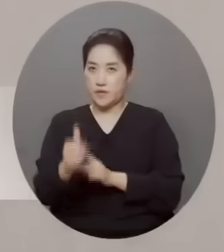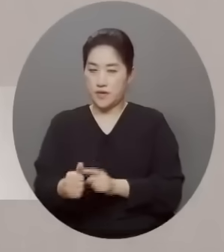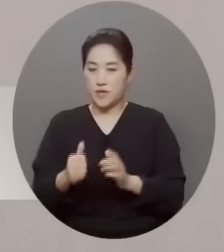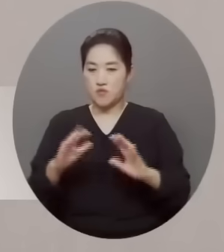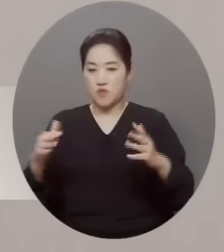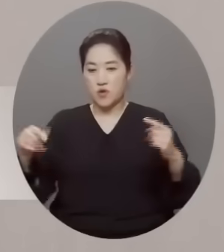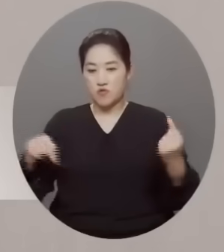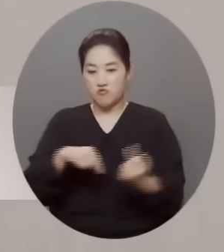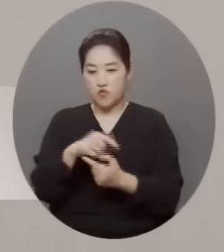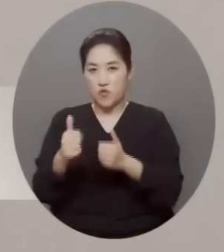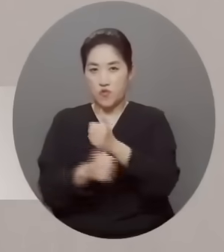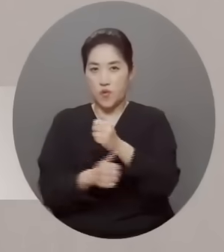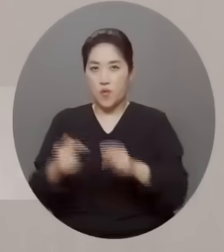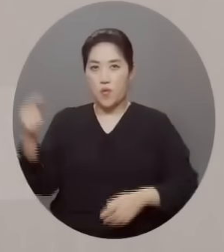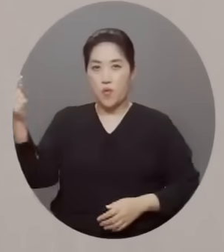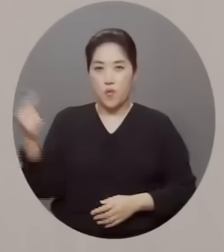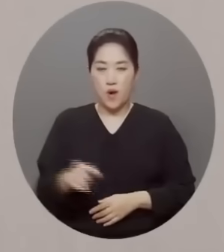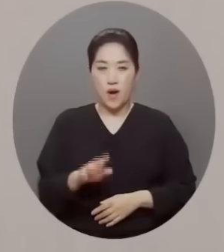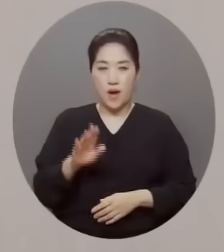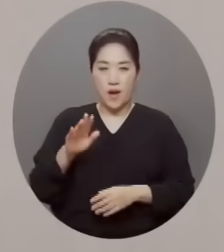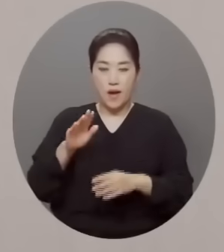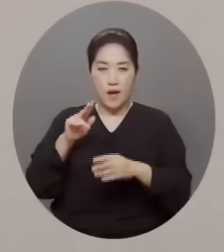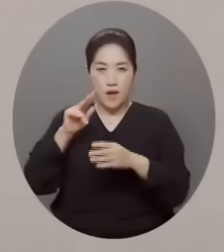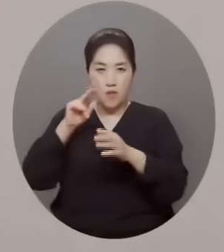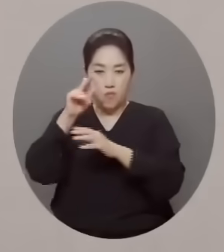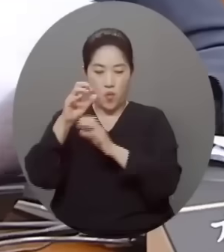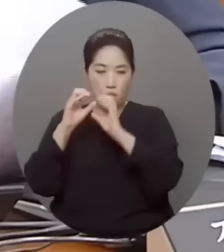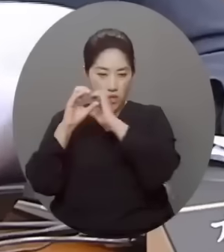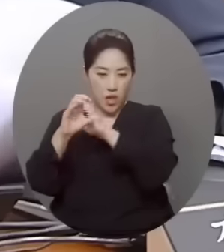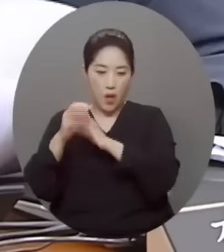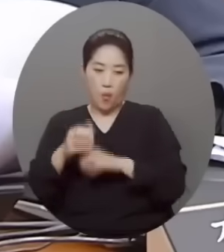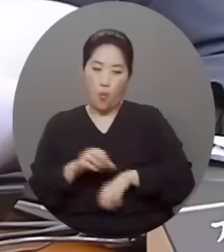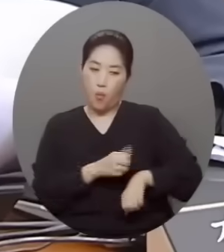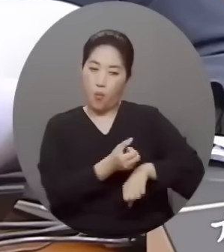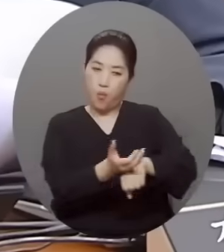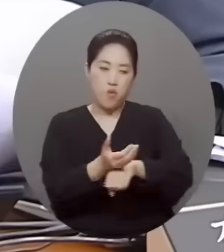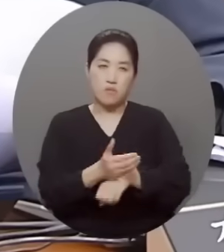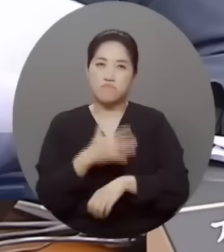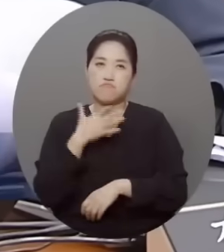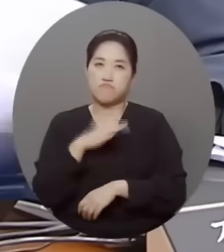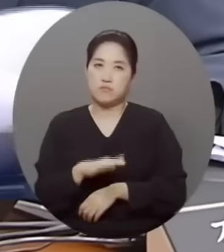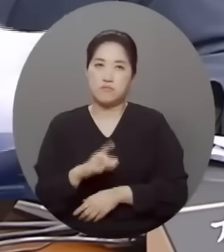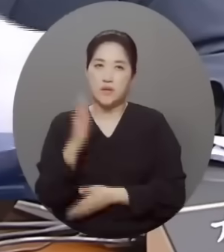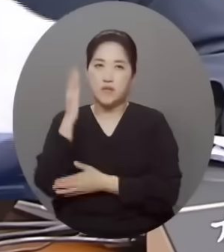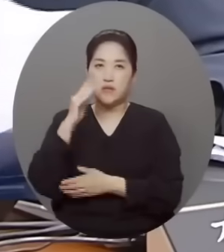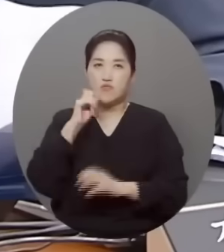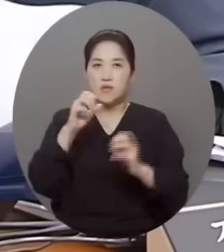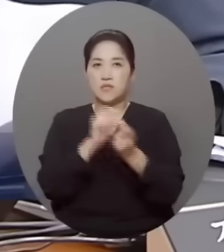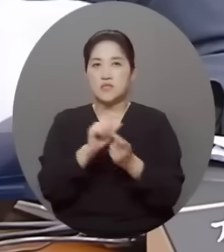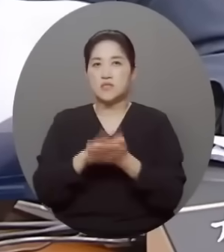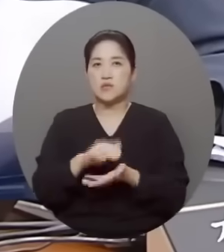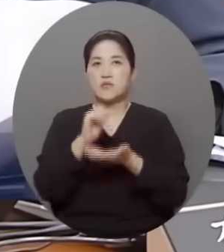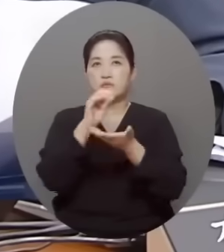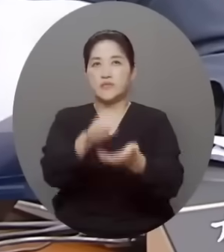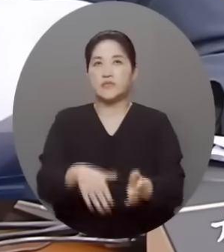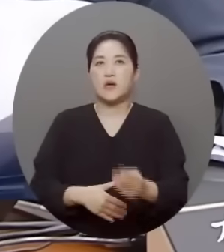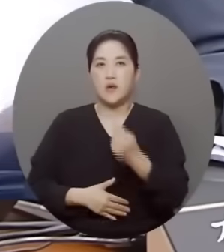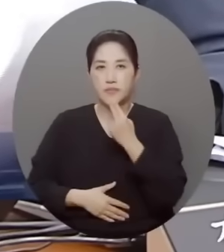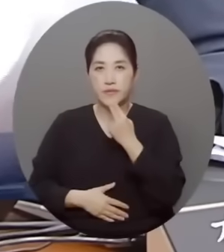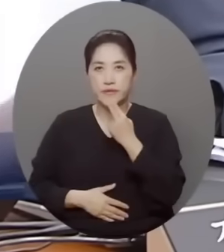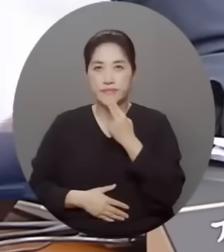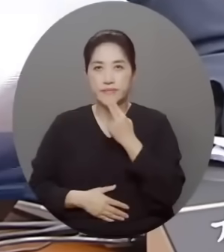국회 운영위원회에 나와 포탄 우회 지원을 부인했습니다. 저희가 우크라이나에 직접 지원하는 것은 예.